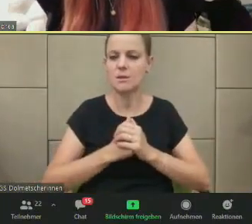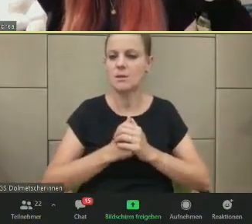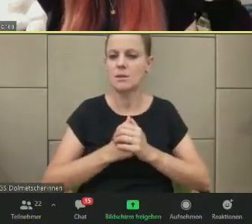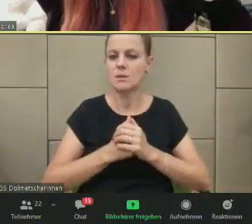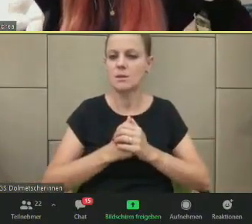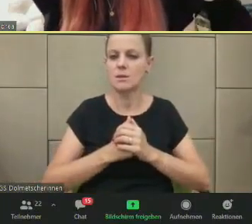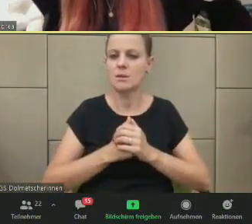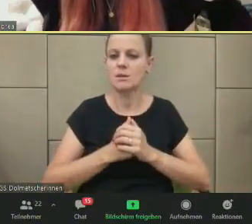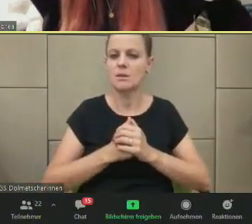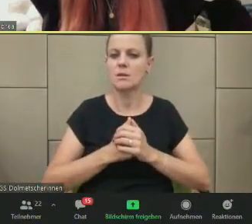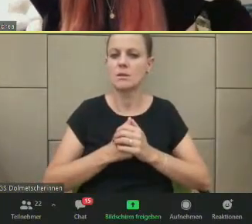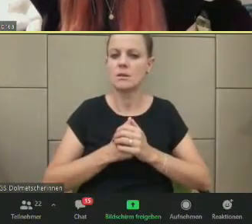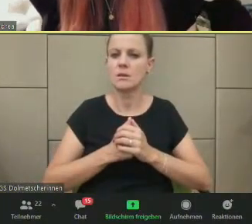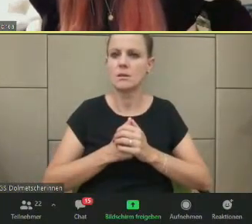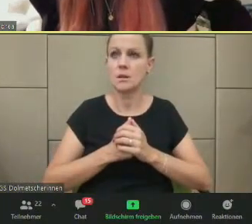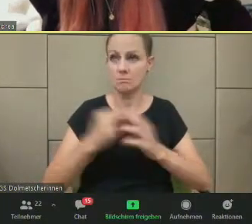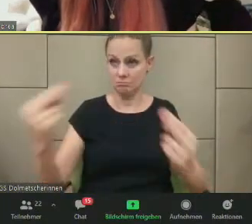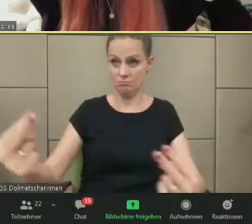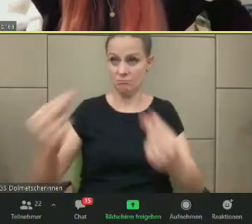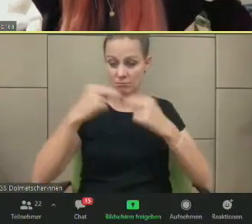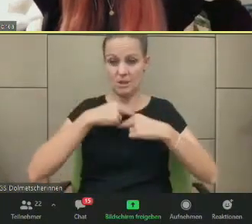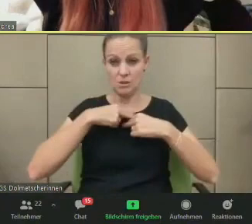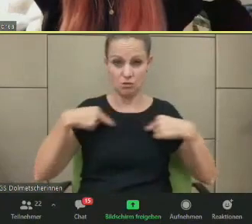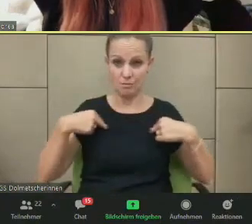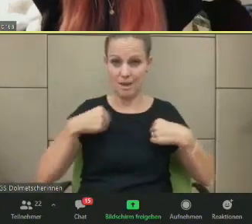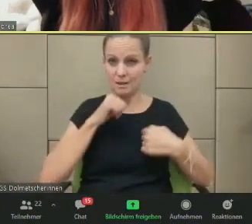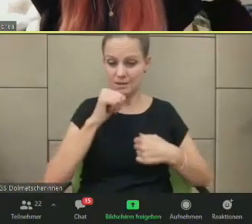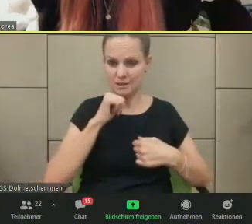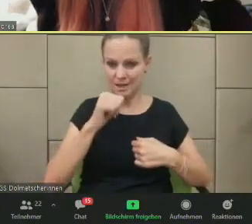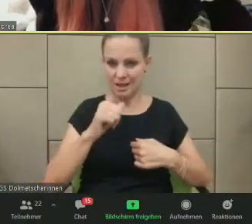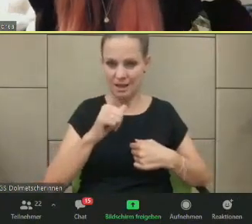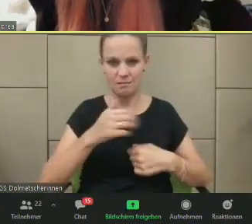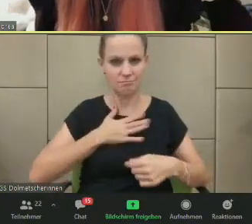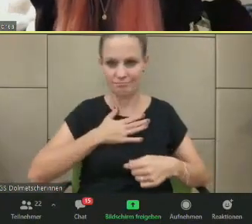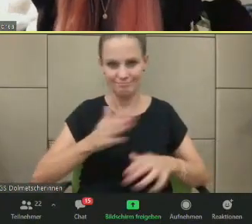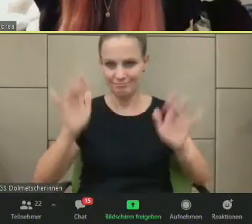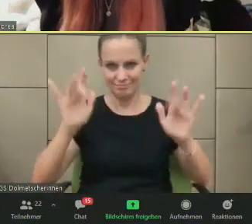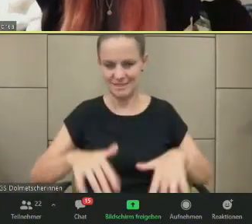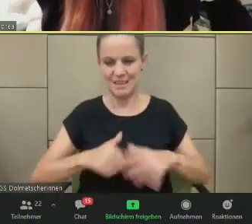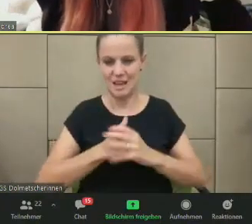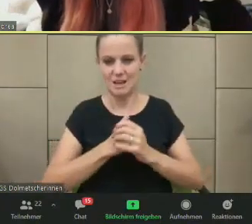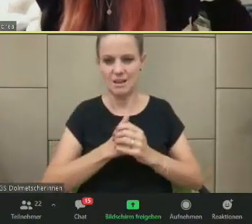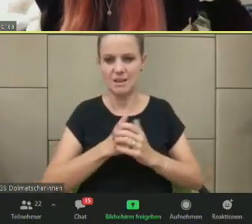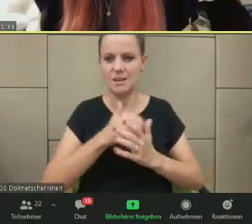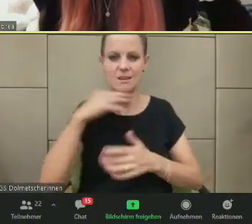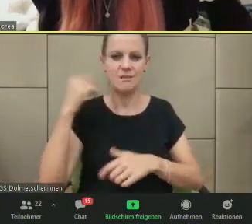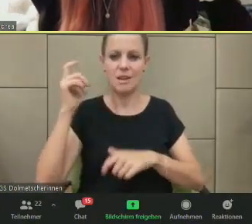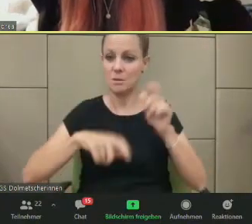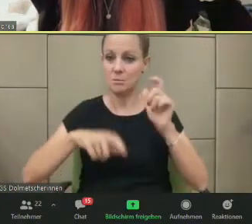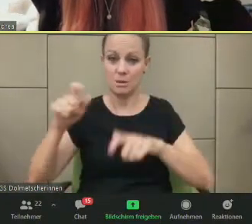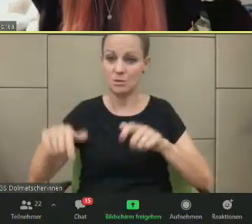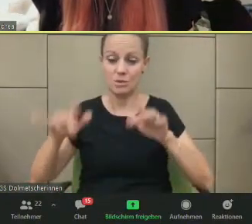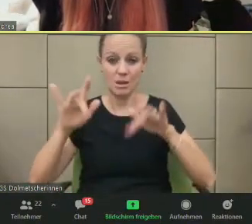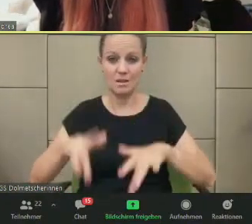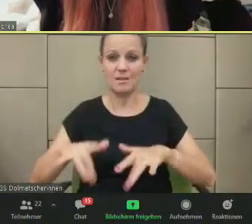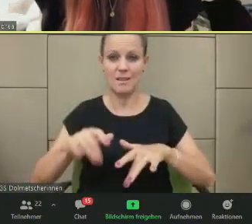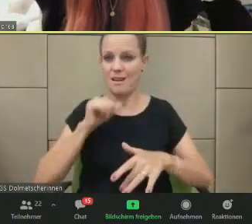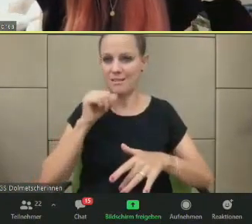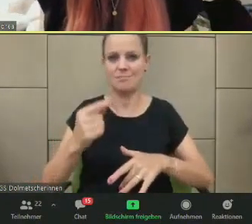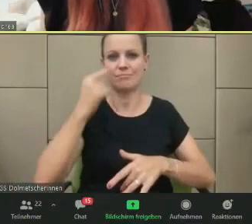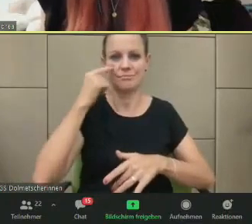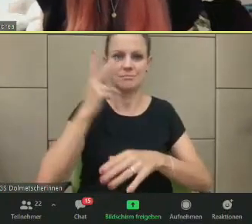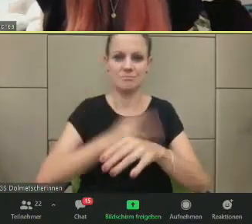Schmerz von außen nicht sehen kannst, bedeutet das nicht, dass er nicht da ist. Viele Menschen haben unsichtbare Erkrankungen, die